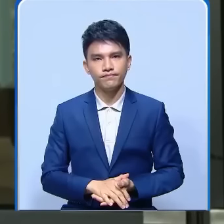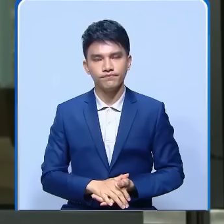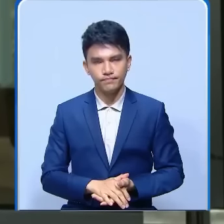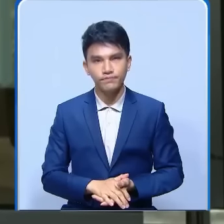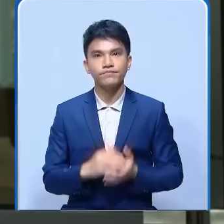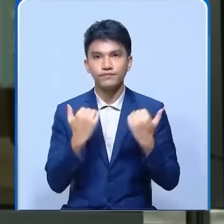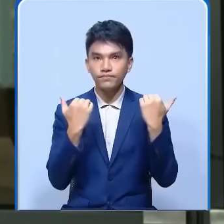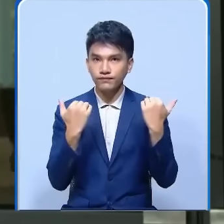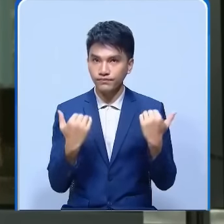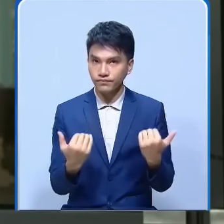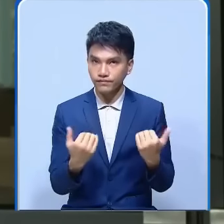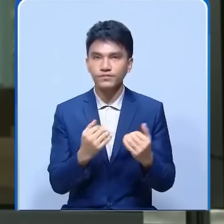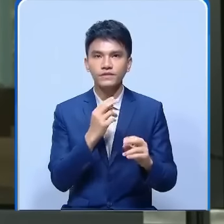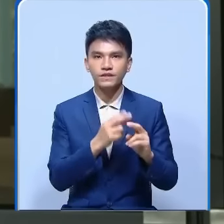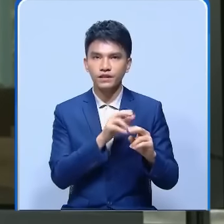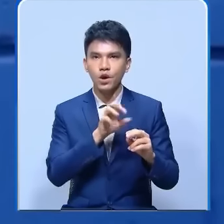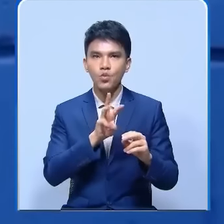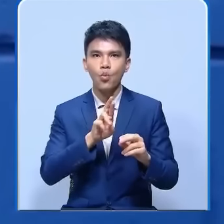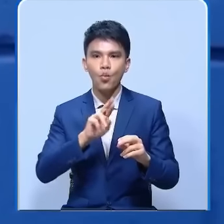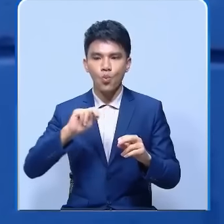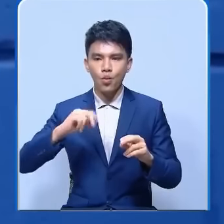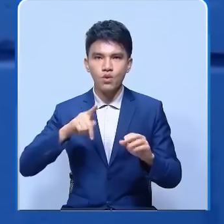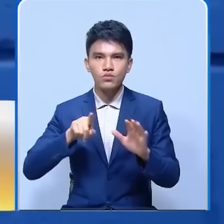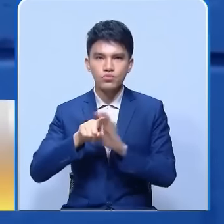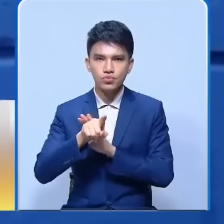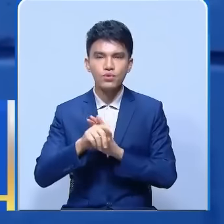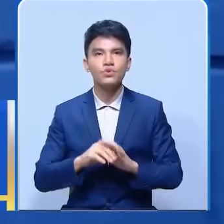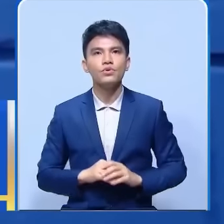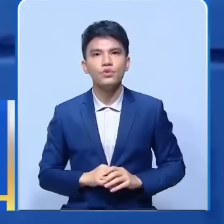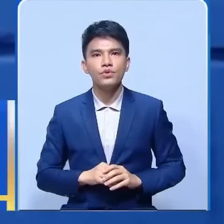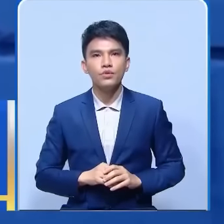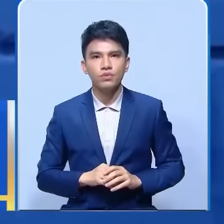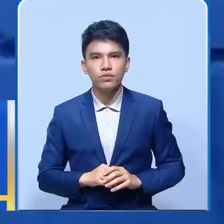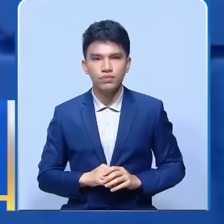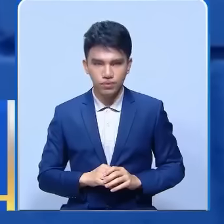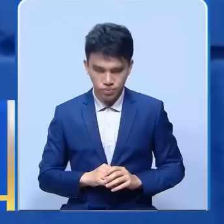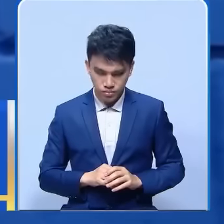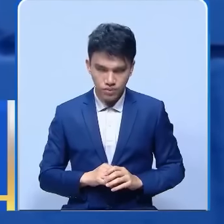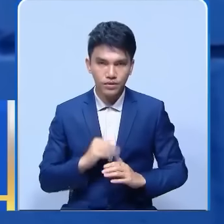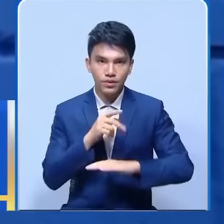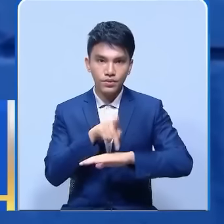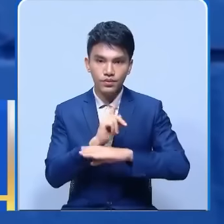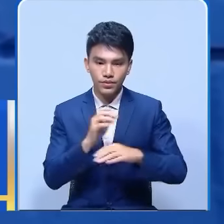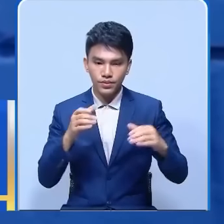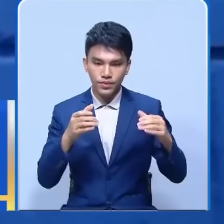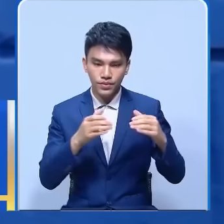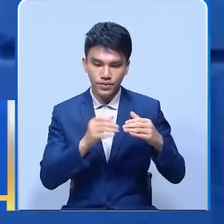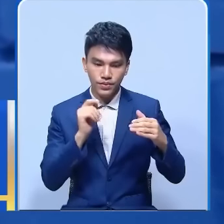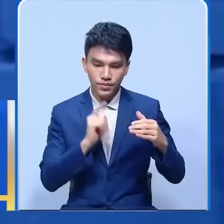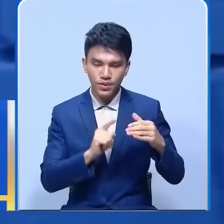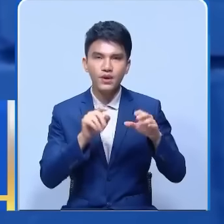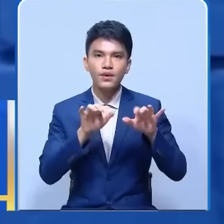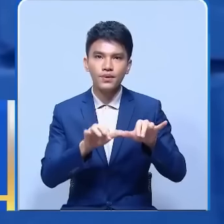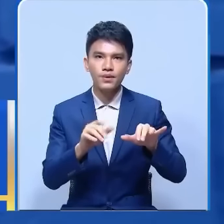ดียวกันทางด้านของนายวรงค์นายแพทย์วรงค์เดชกิจวิกรมหมอวรงค์นะคะประธานพรรคไทยพักดีก็โพสต์คลิปเป็นเ